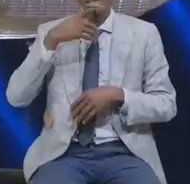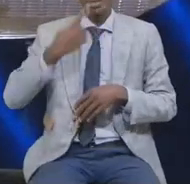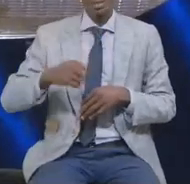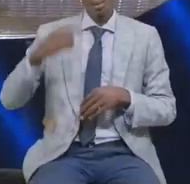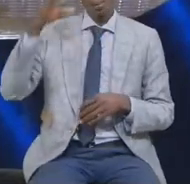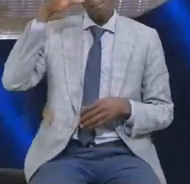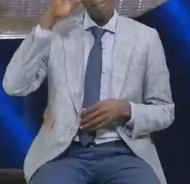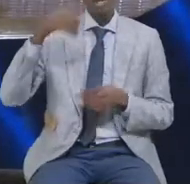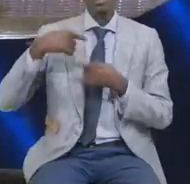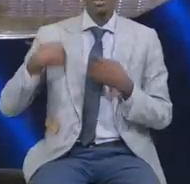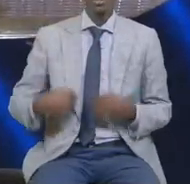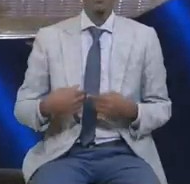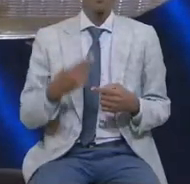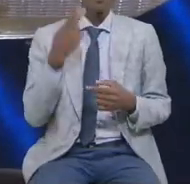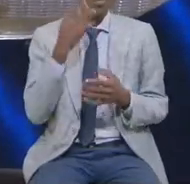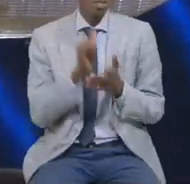l'homme. Donc,